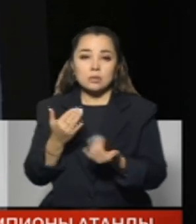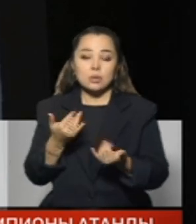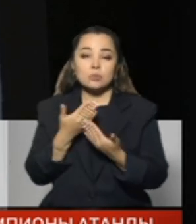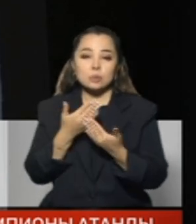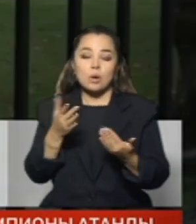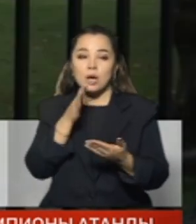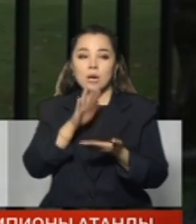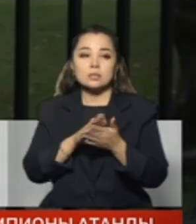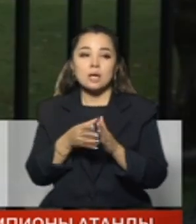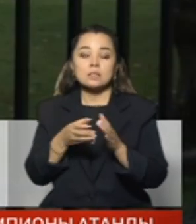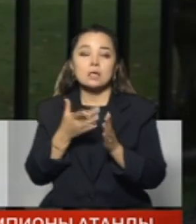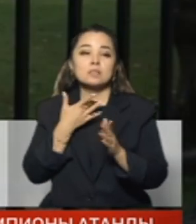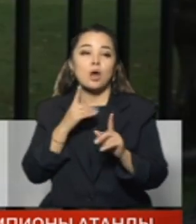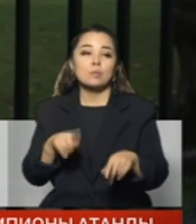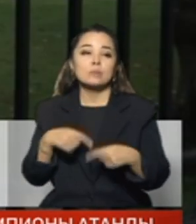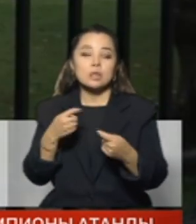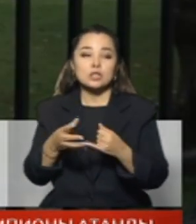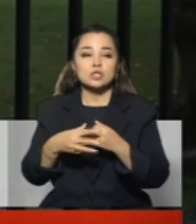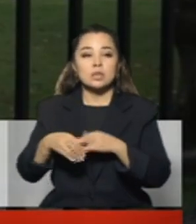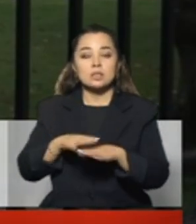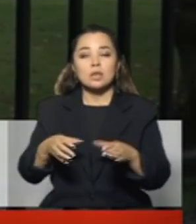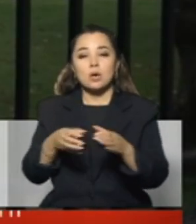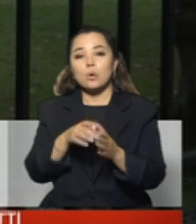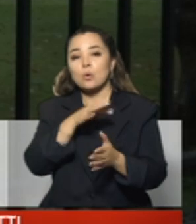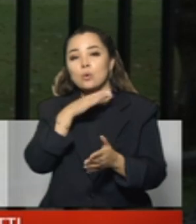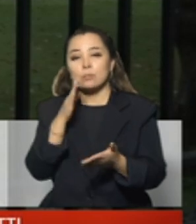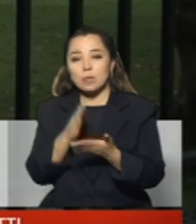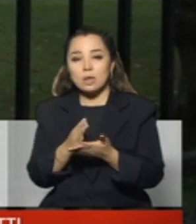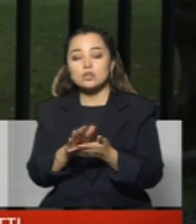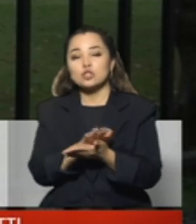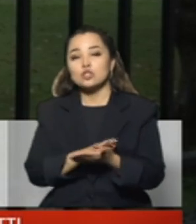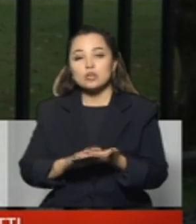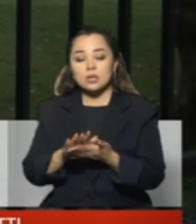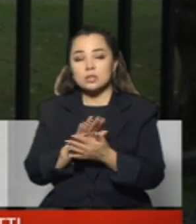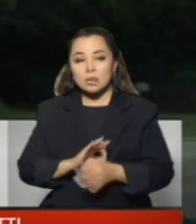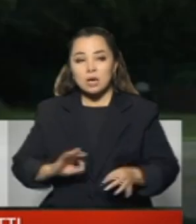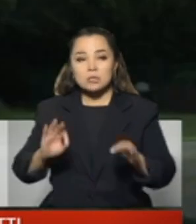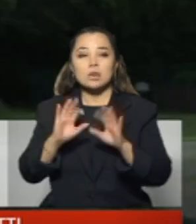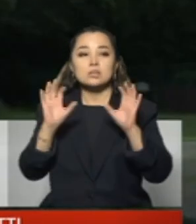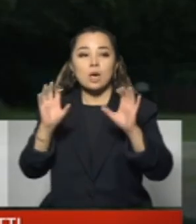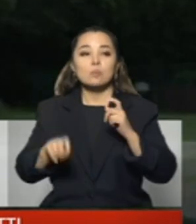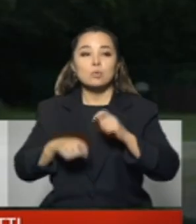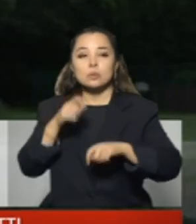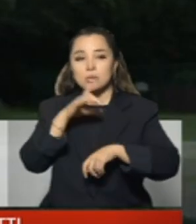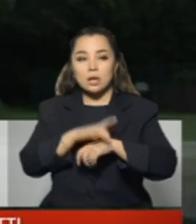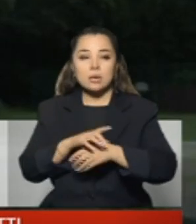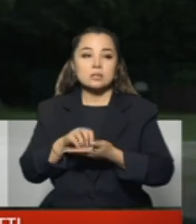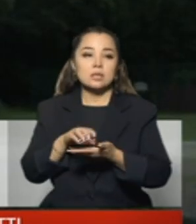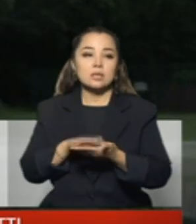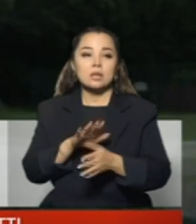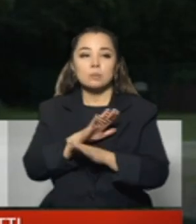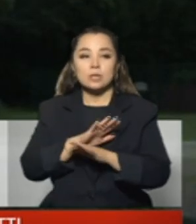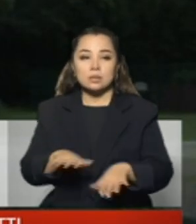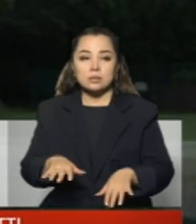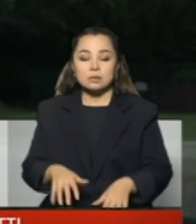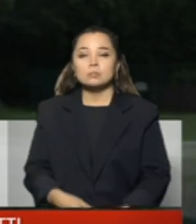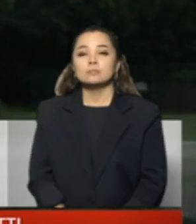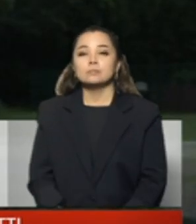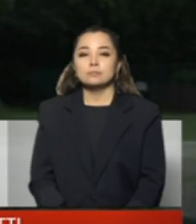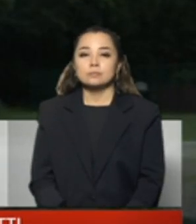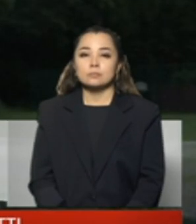соңғы сағаттарда дауыс беруге келген жерлестеріміз көп болған. Ешқандай заң бұзушылық тіркелмеді.